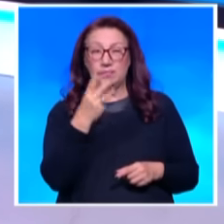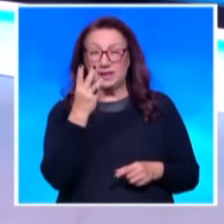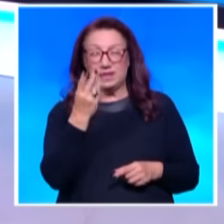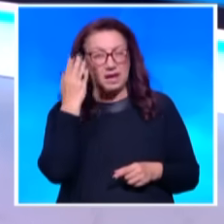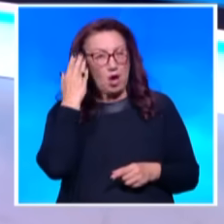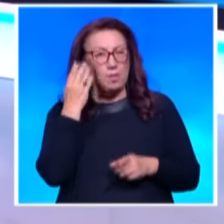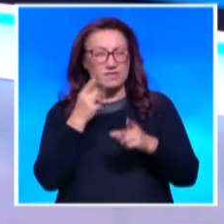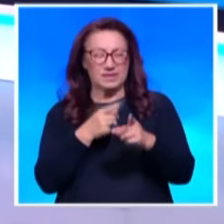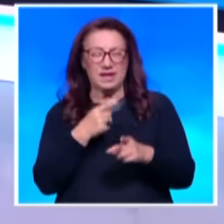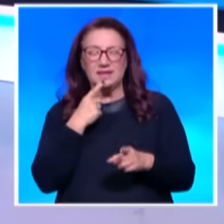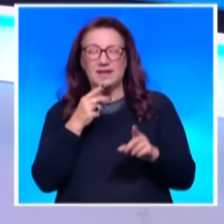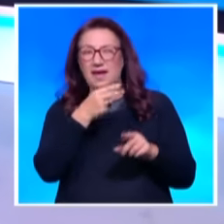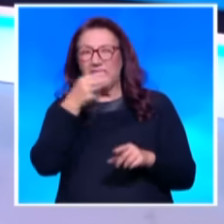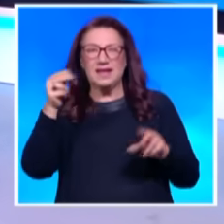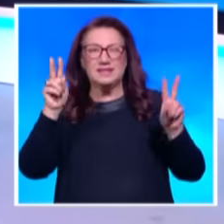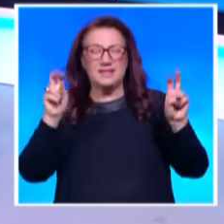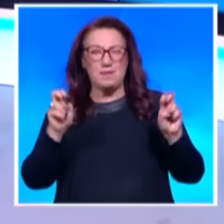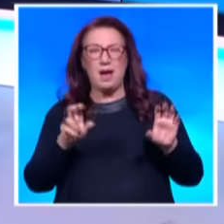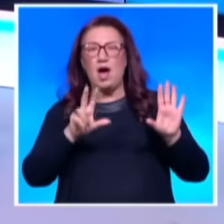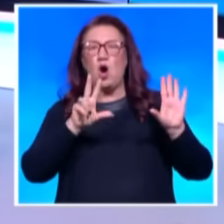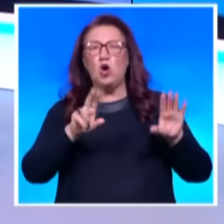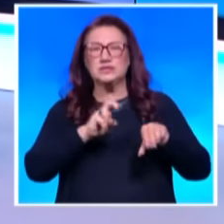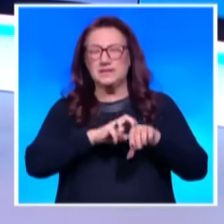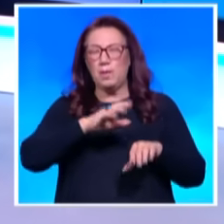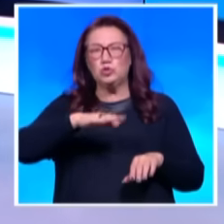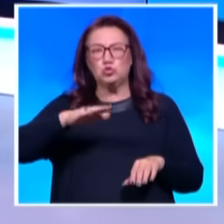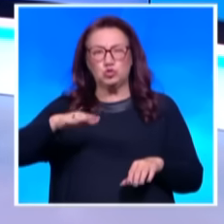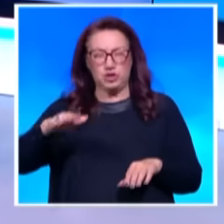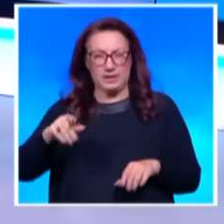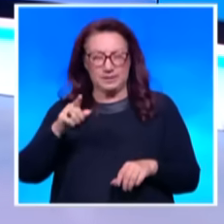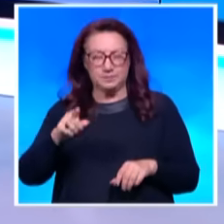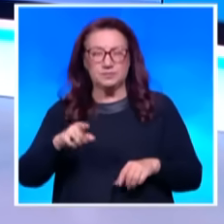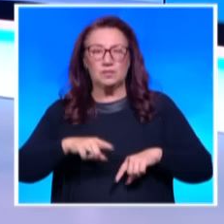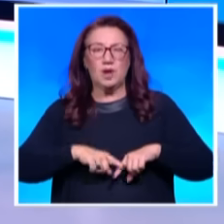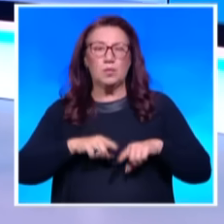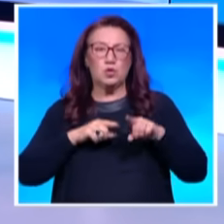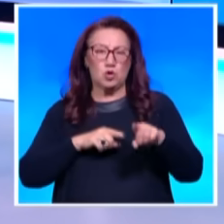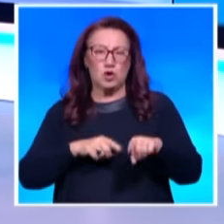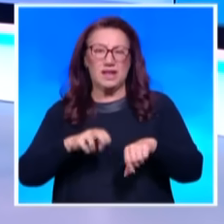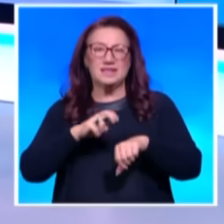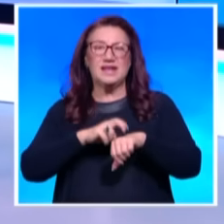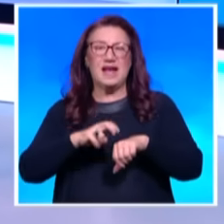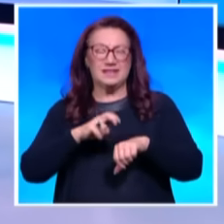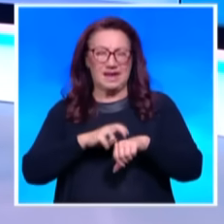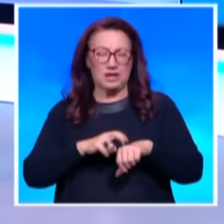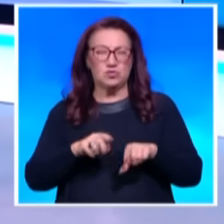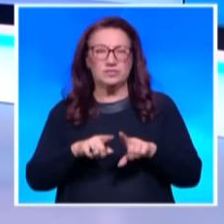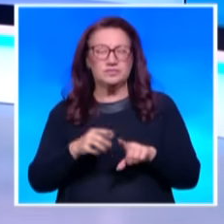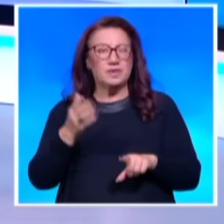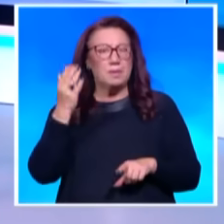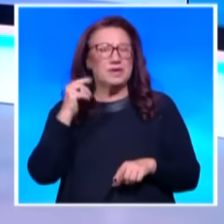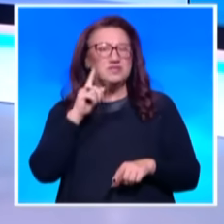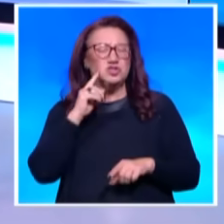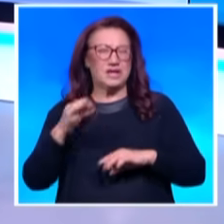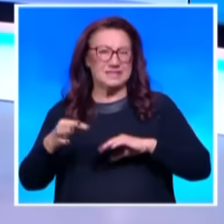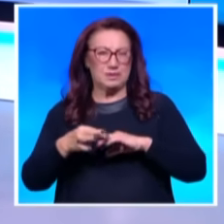по казуса 8-те джуджета от Софийската градска прокуратура. Това са прокурорът Дилян Деянов от прокуратурата в Перник и бившите съпрузи